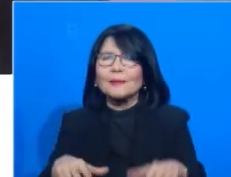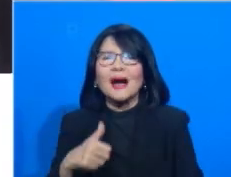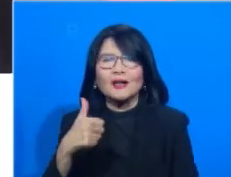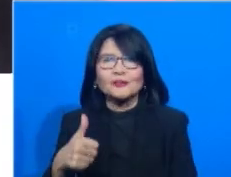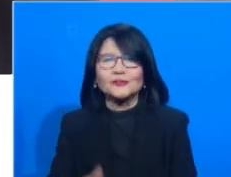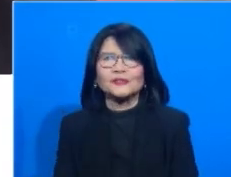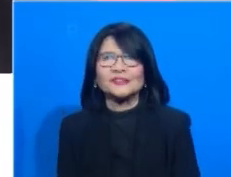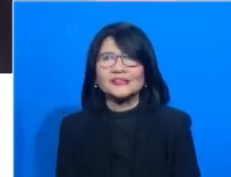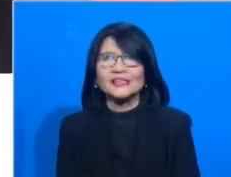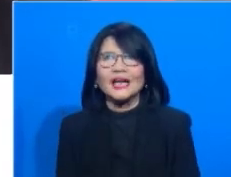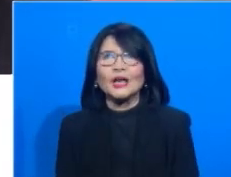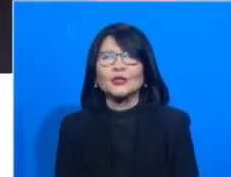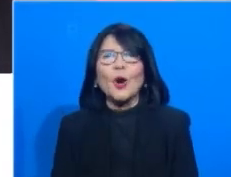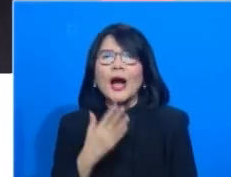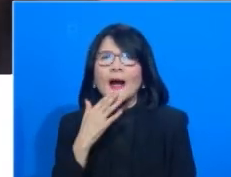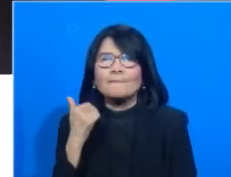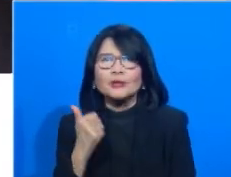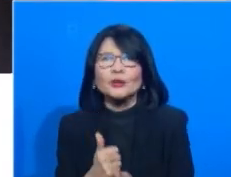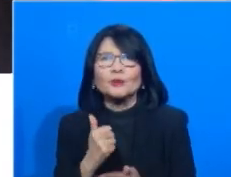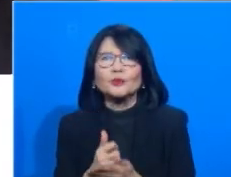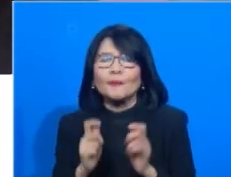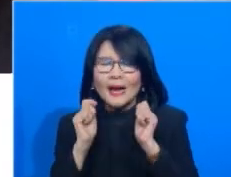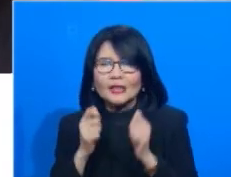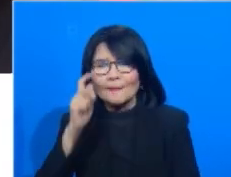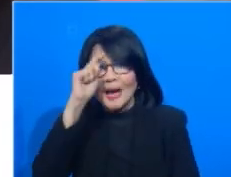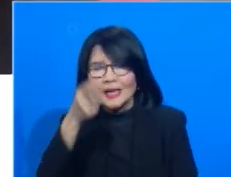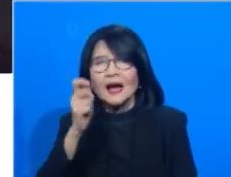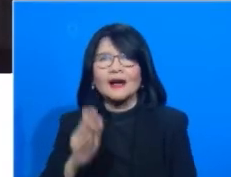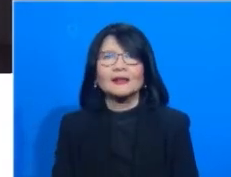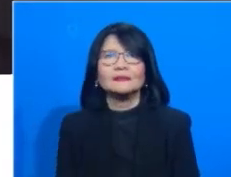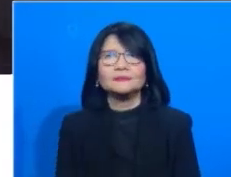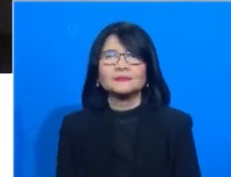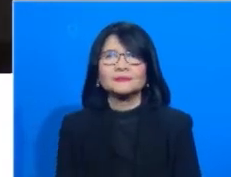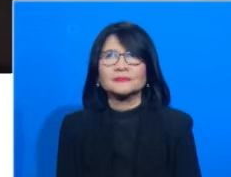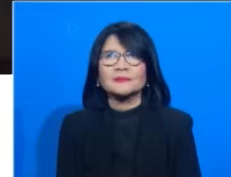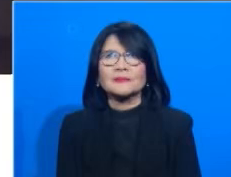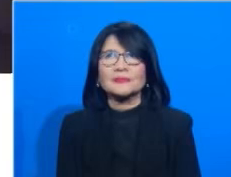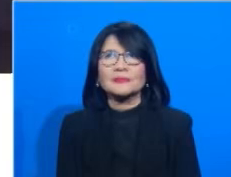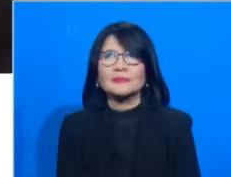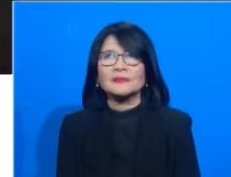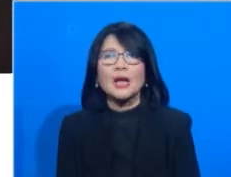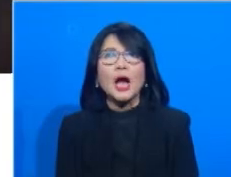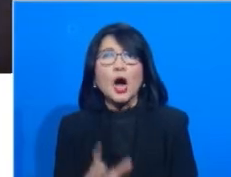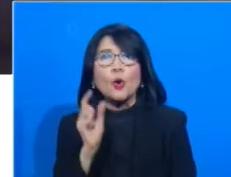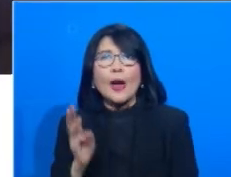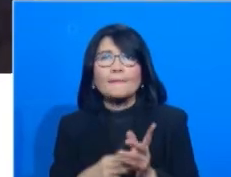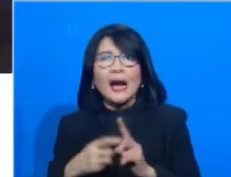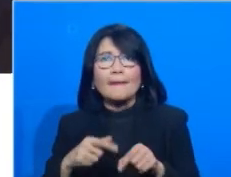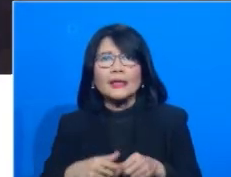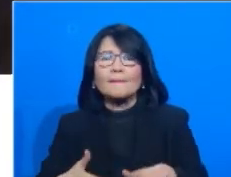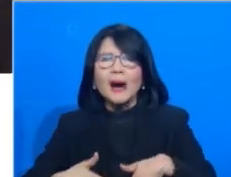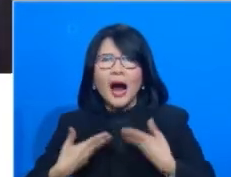dari Kemenko UKM itu sangat amat berharga bagi kami para pelaku UMKM. Usaha dan pengrajin tentu sangat berbahagia